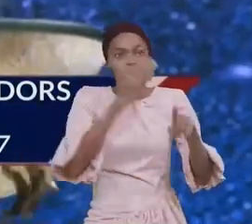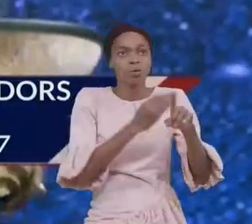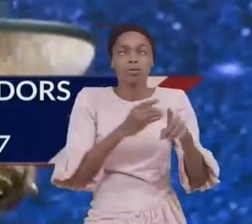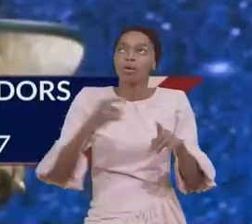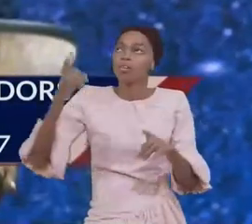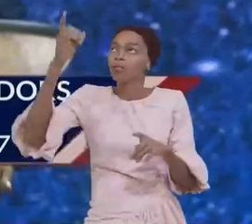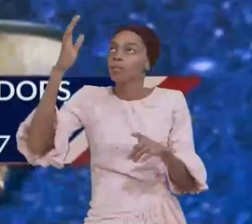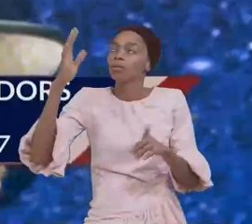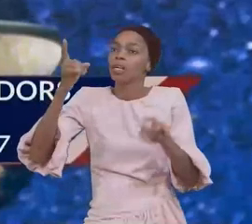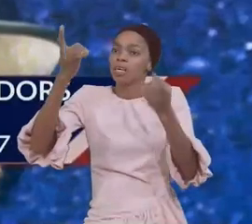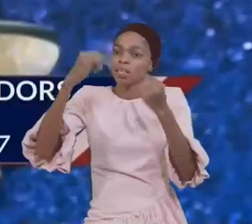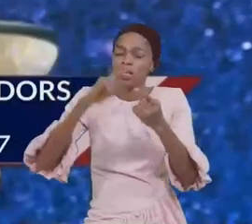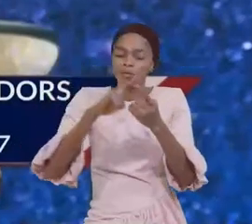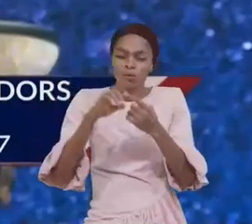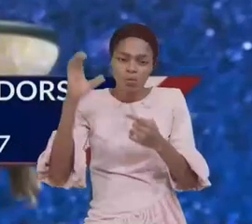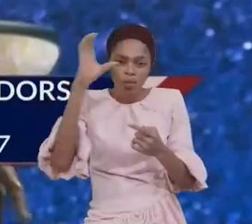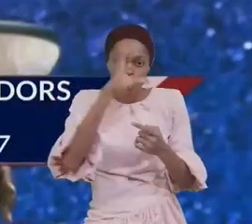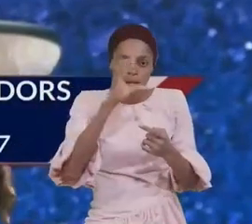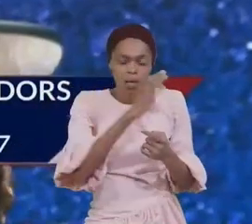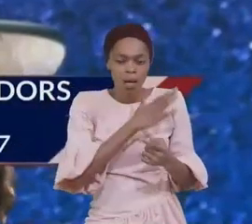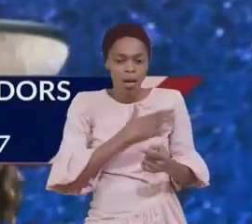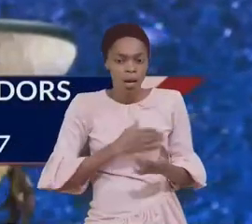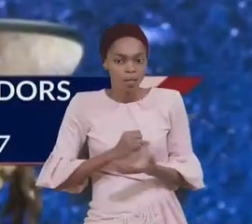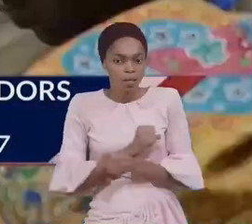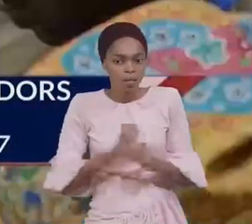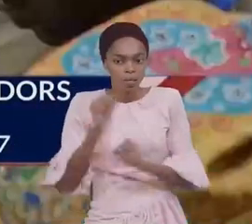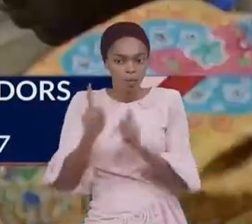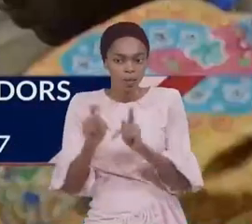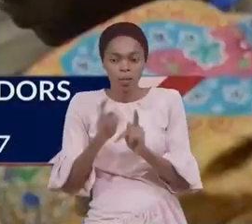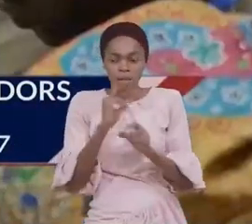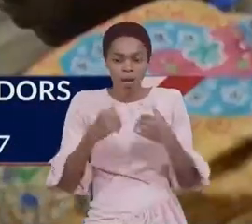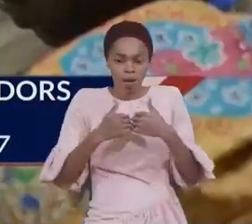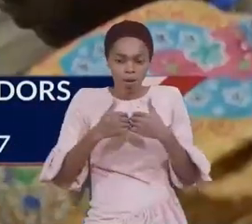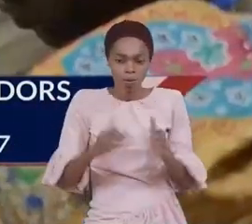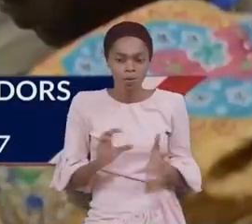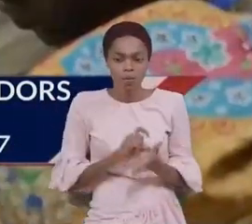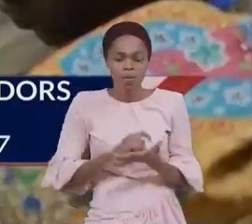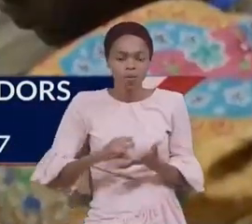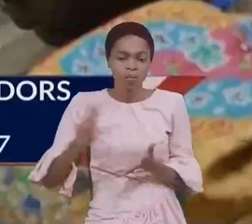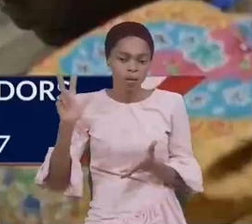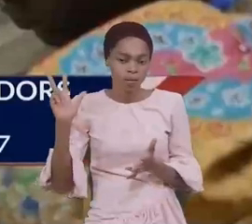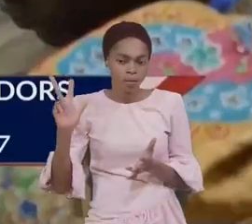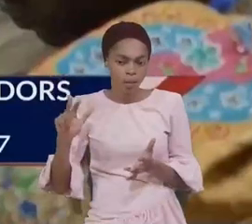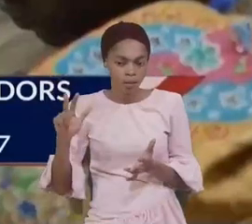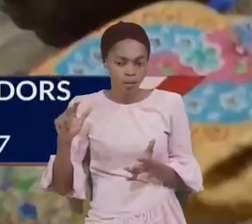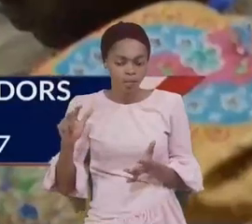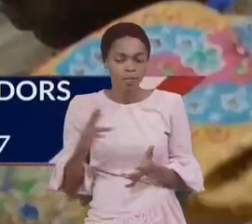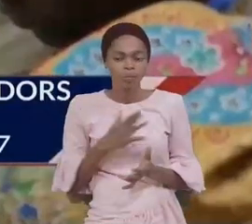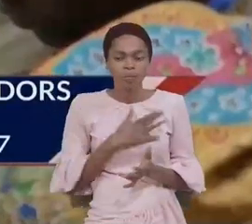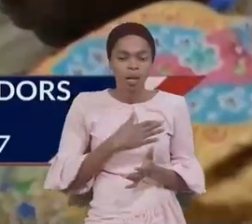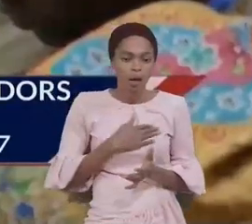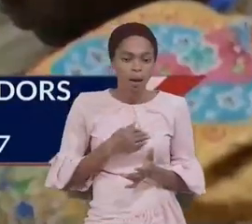l'homme est venu chercher et sauver ceux qui étaient perdus. 13 nous dit, il